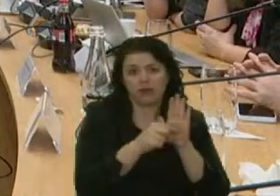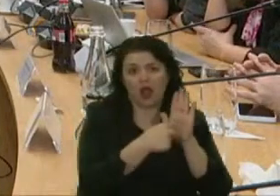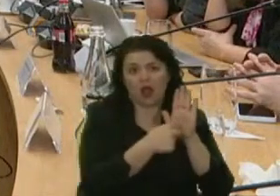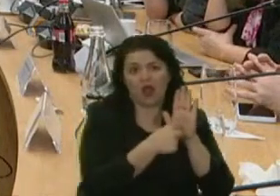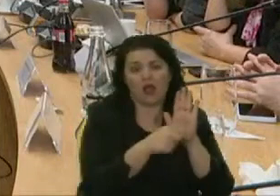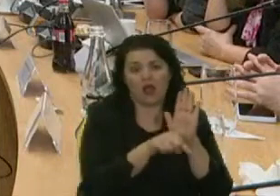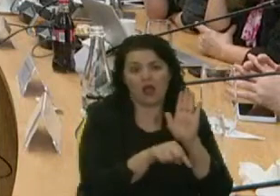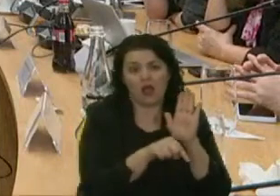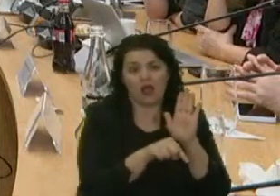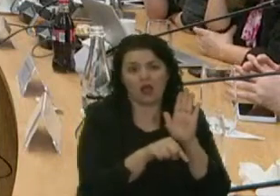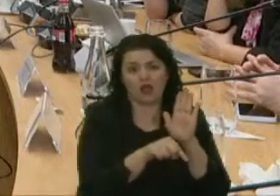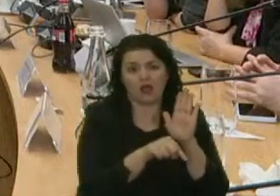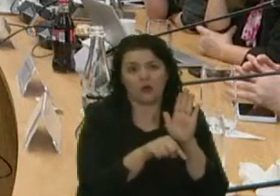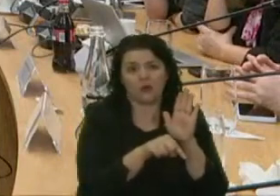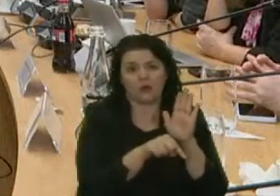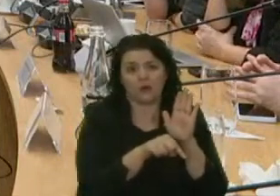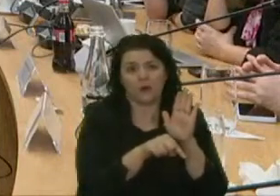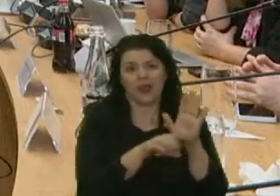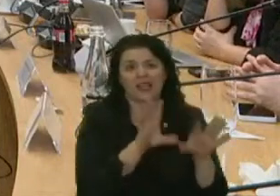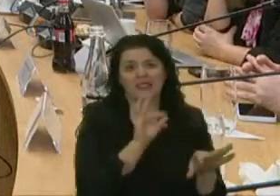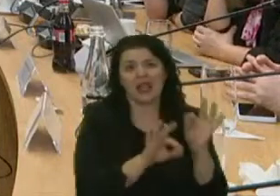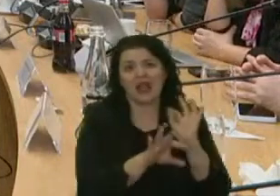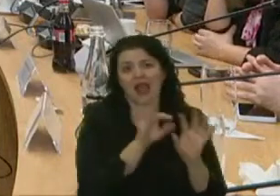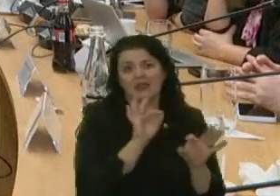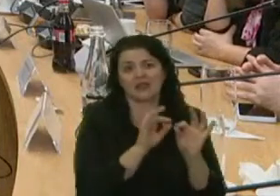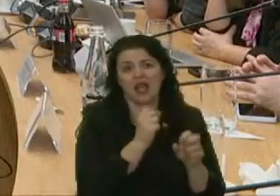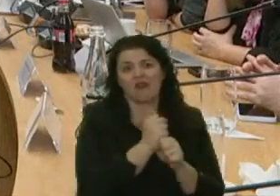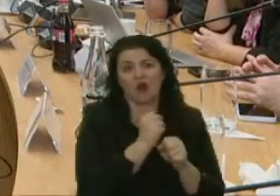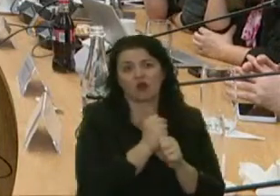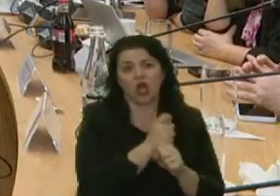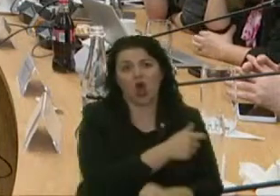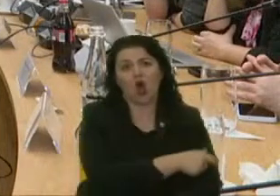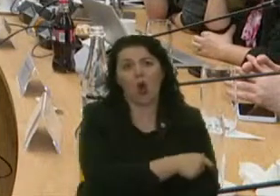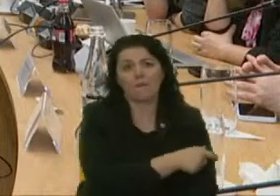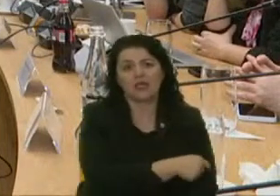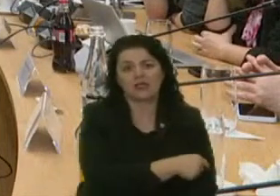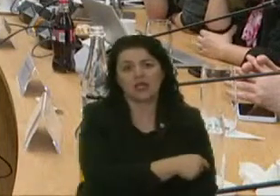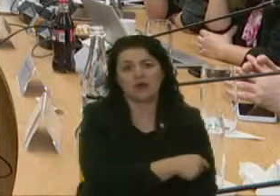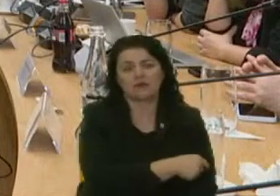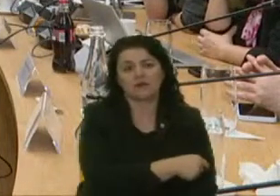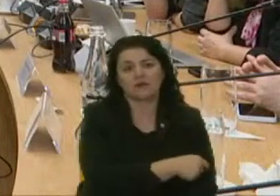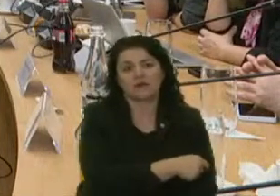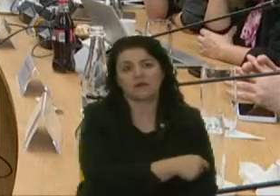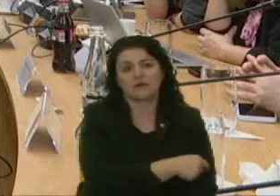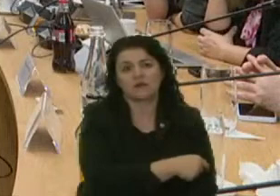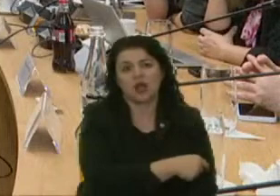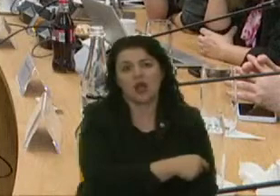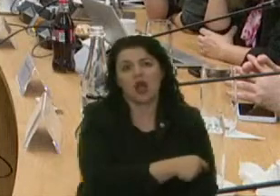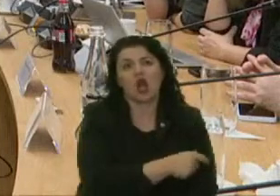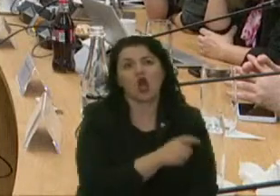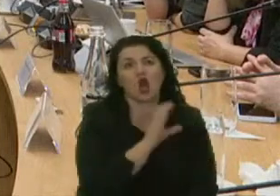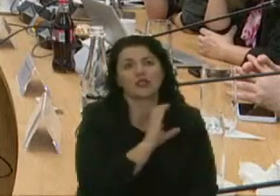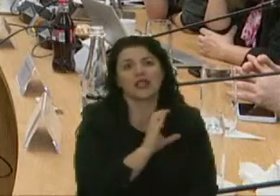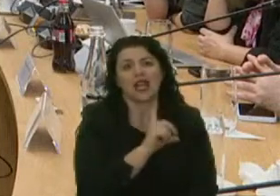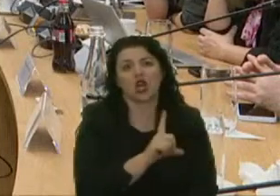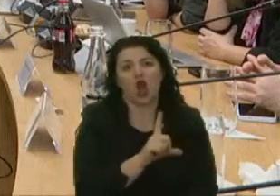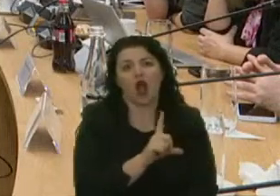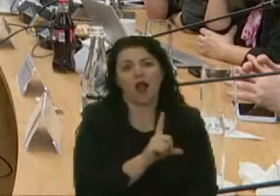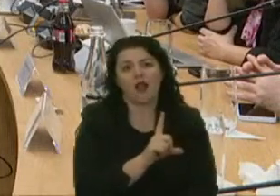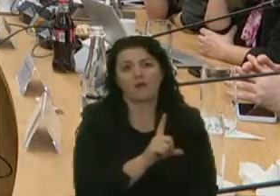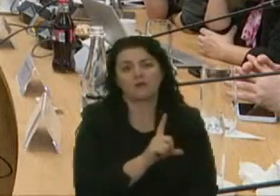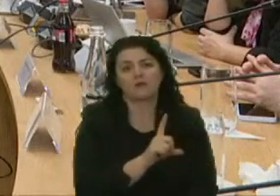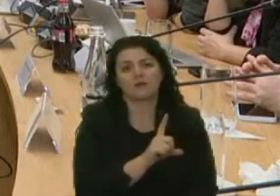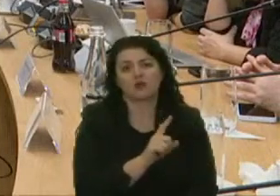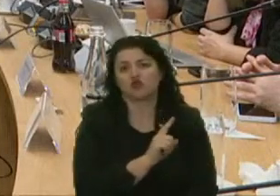momentul de față selecția de proiecte este făcută de o comisie de consilieri locali în